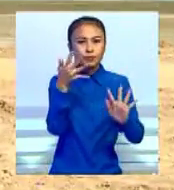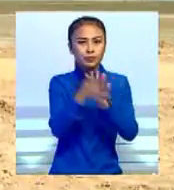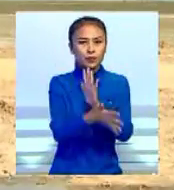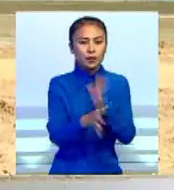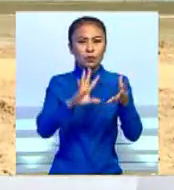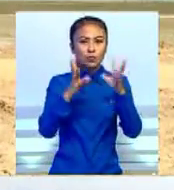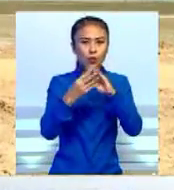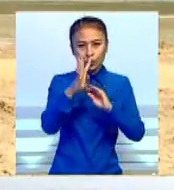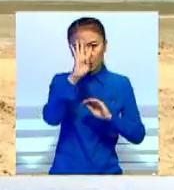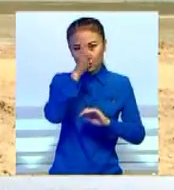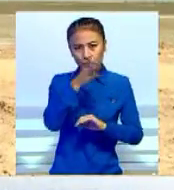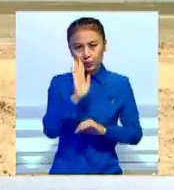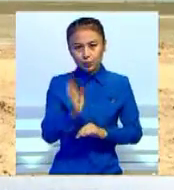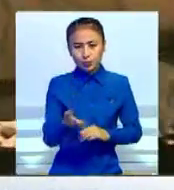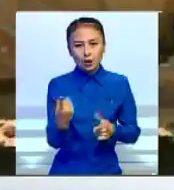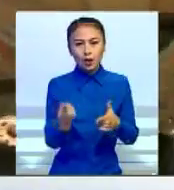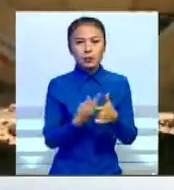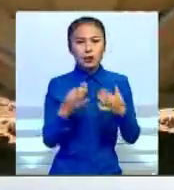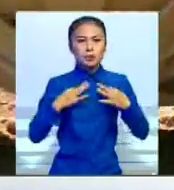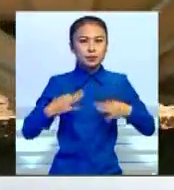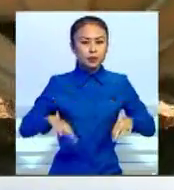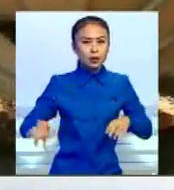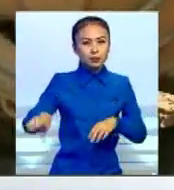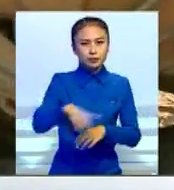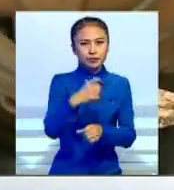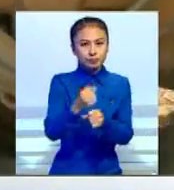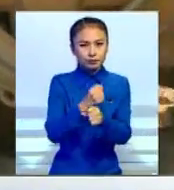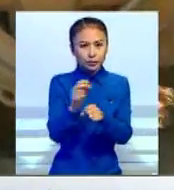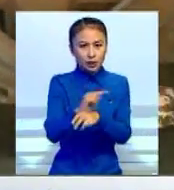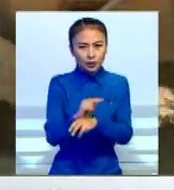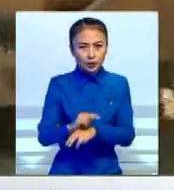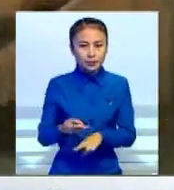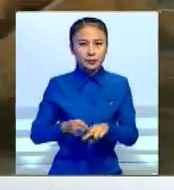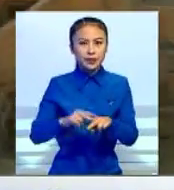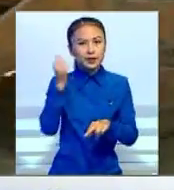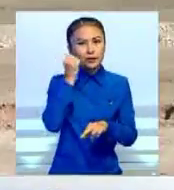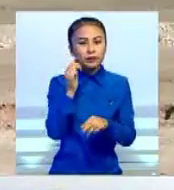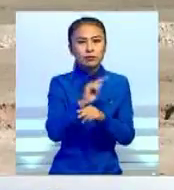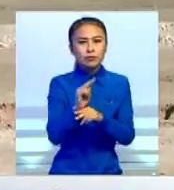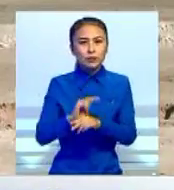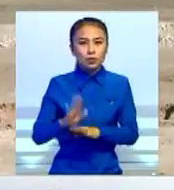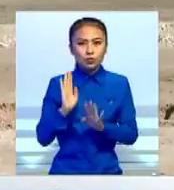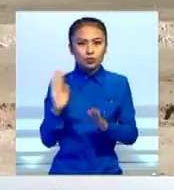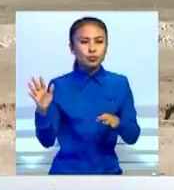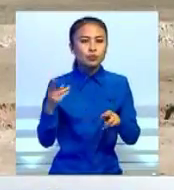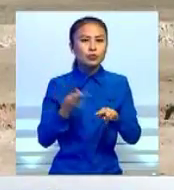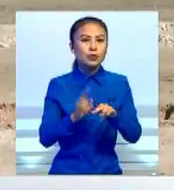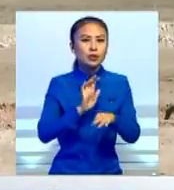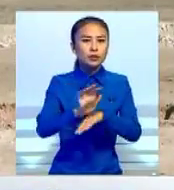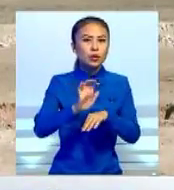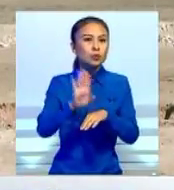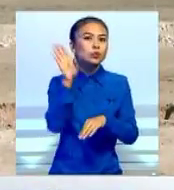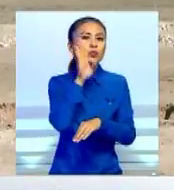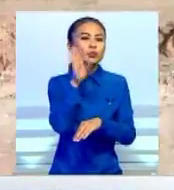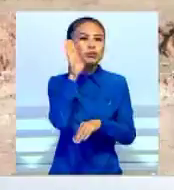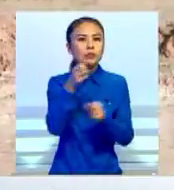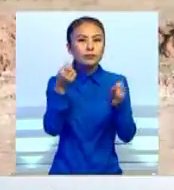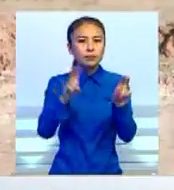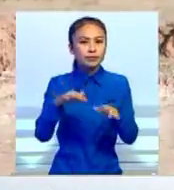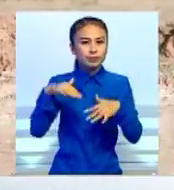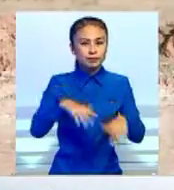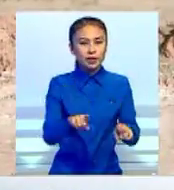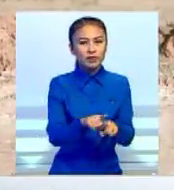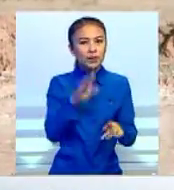қаражат 4 жылда игерілмек. Алдымен жол салынады. Бұдан соң қоймаға кәріздік тазарту құрылғысынан шығатын суды жеткізу үшін арықтар